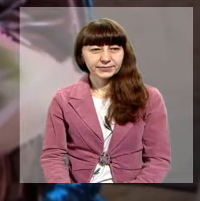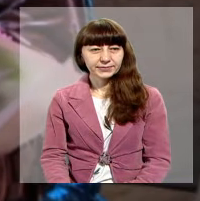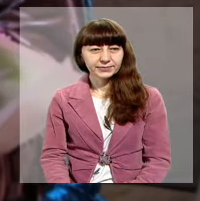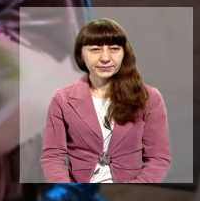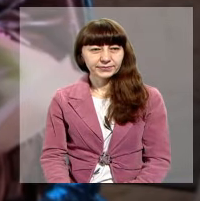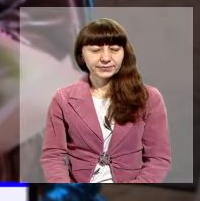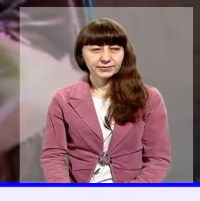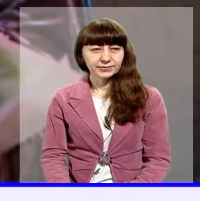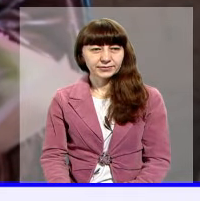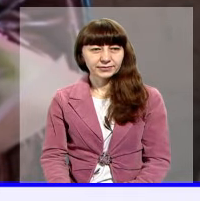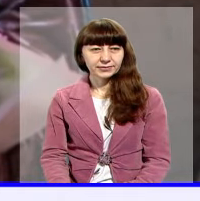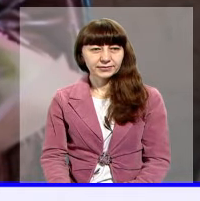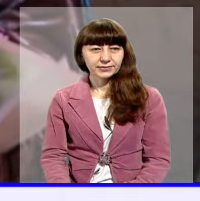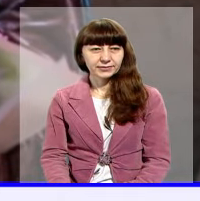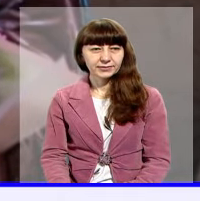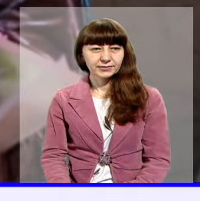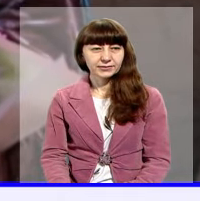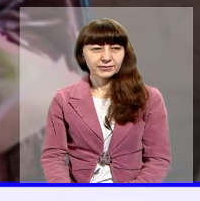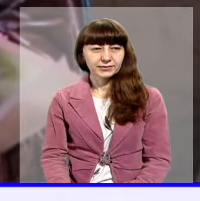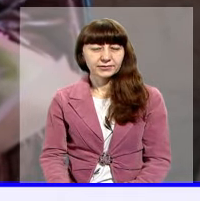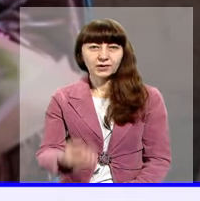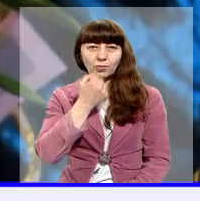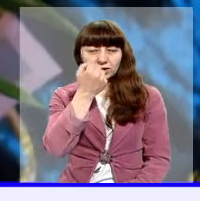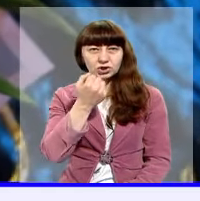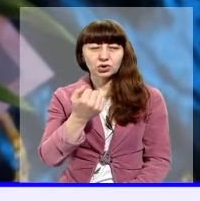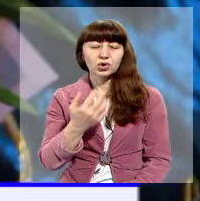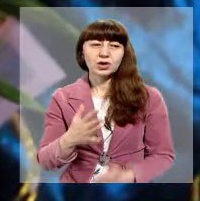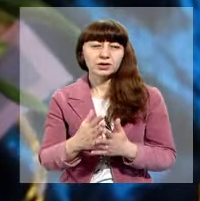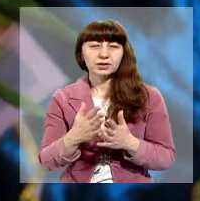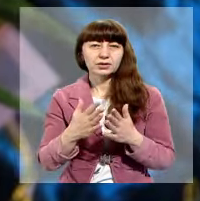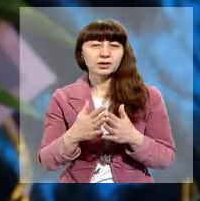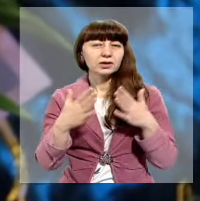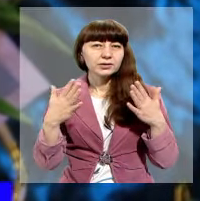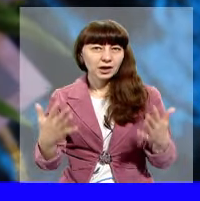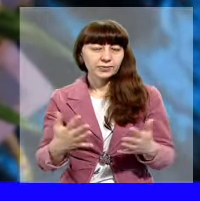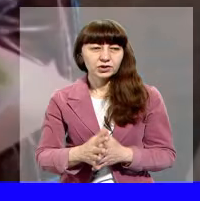Бақыттарын таса өрісін, аса өрісін. Қазақстан жасай өрсін.